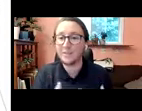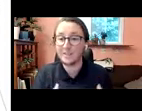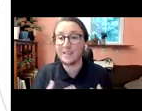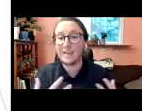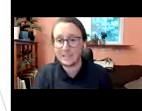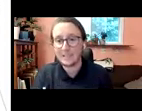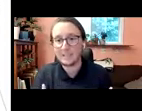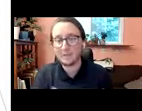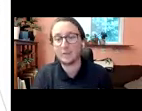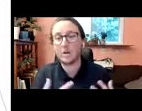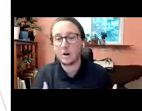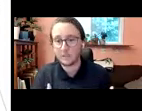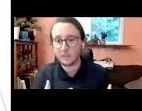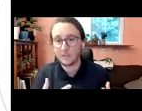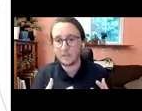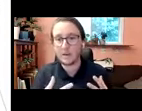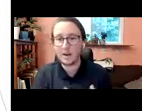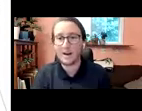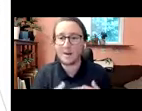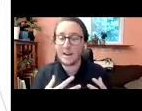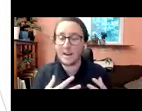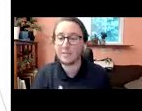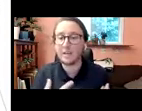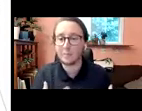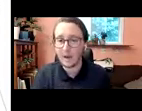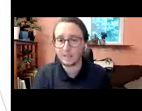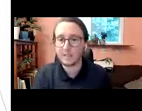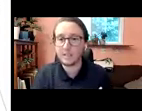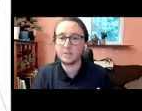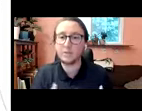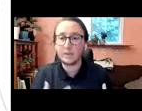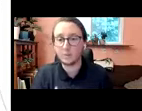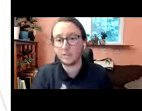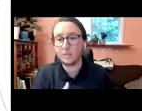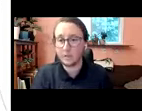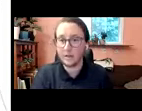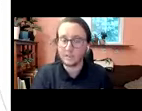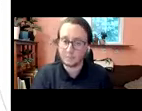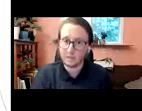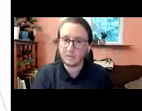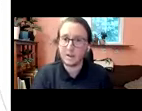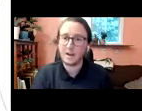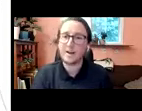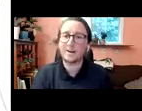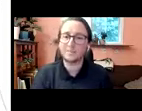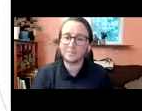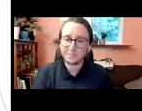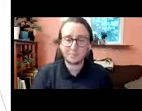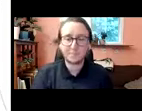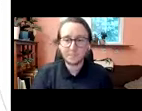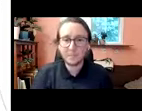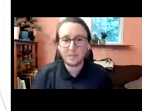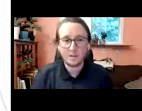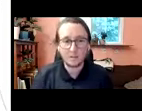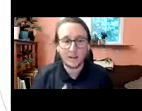organisées par des personnes trans pour des prestataires de santé et de cette façon leur donner les informations dont ils ont besoin